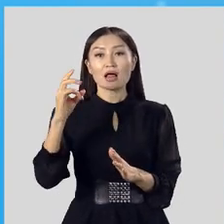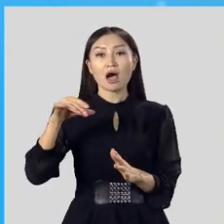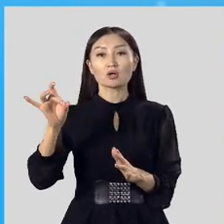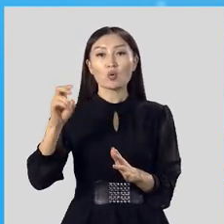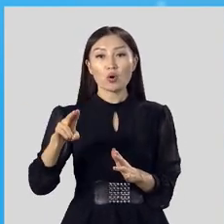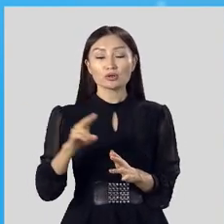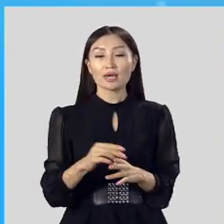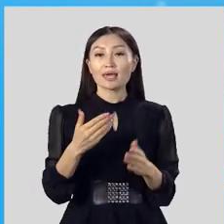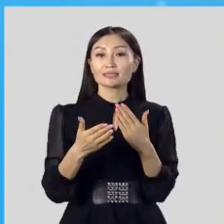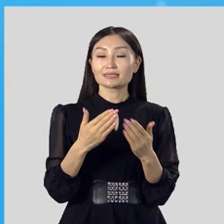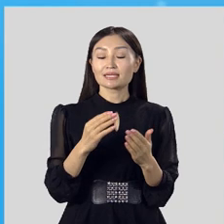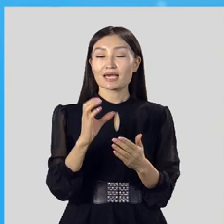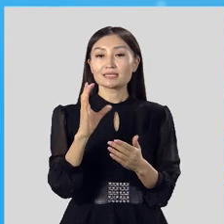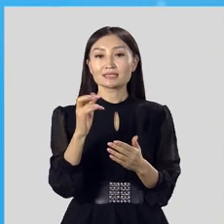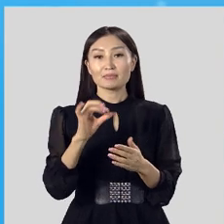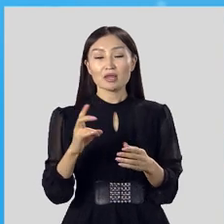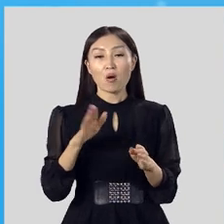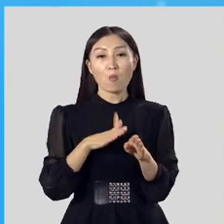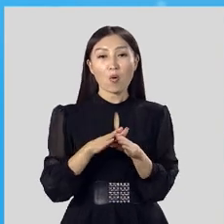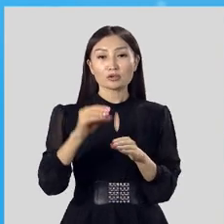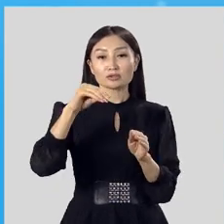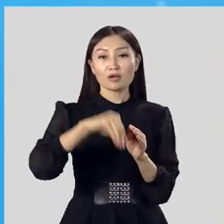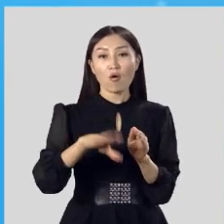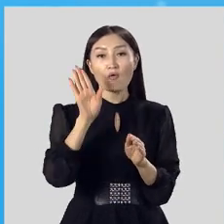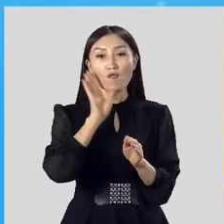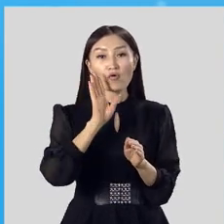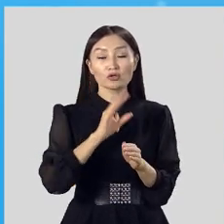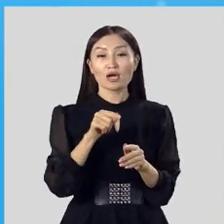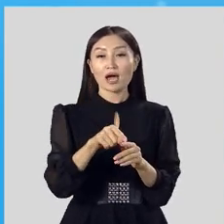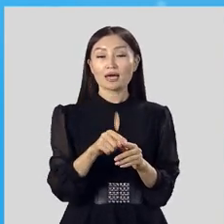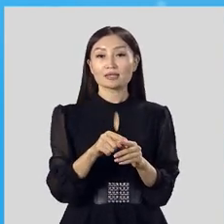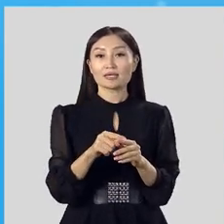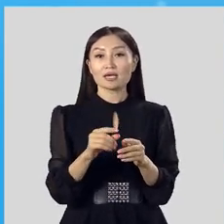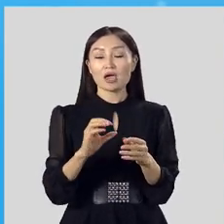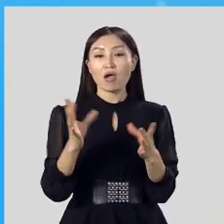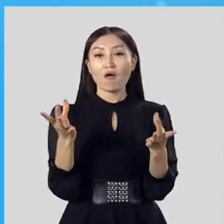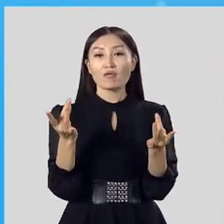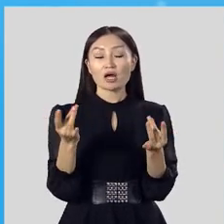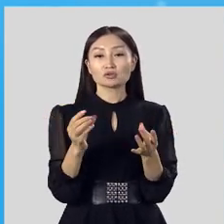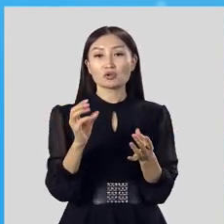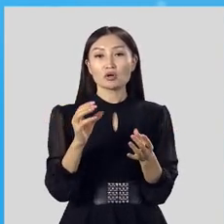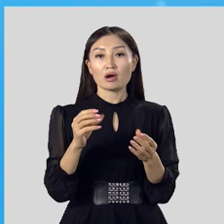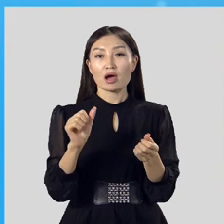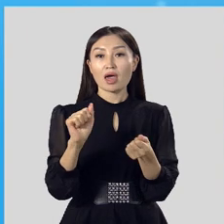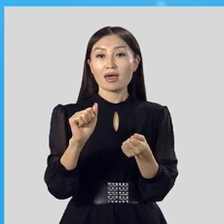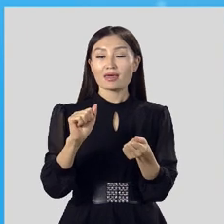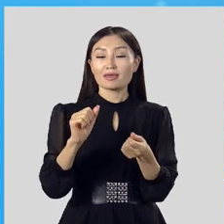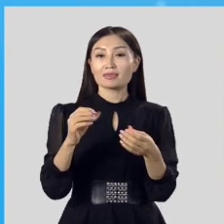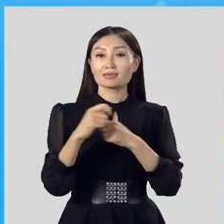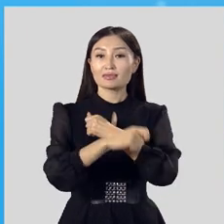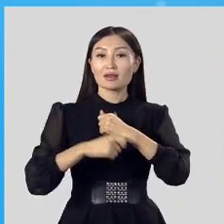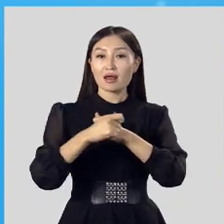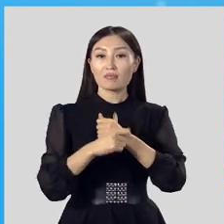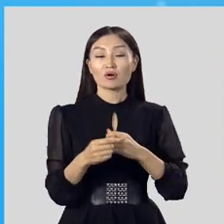если семена полностью погружены в воду, а не завернуты во влажную марлю, скорее всего,